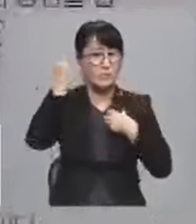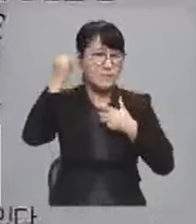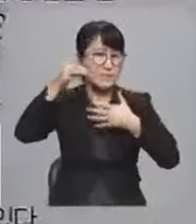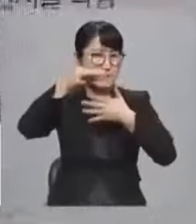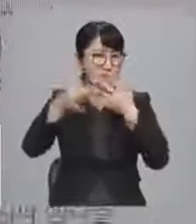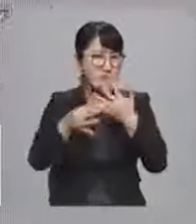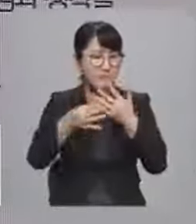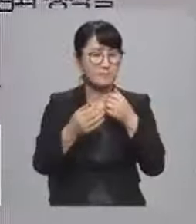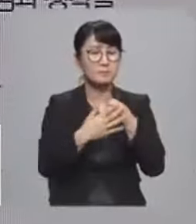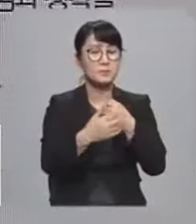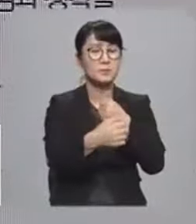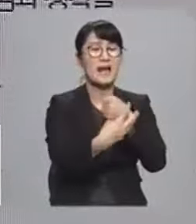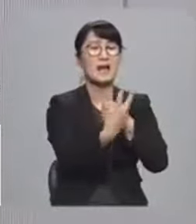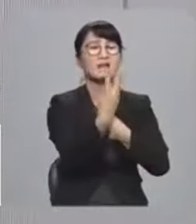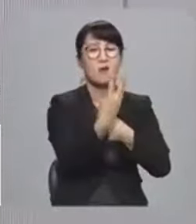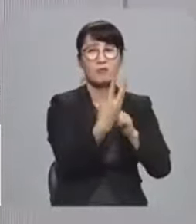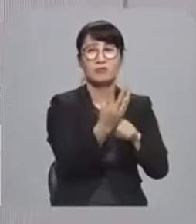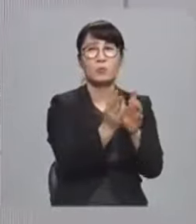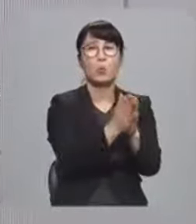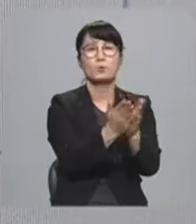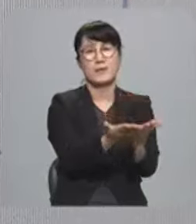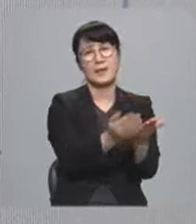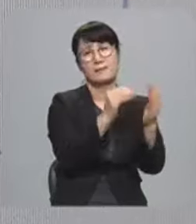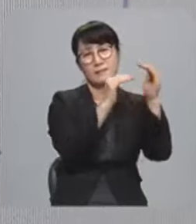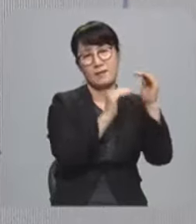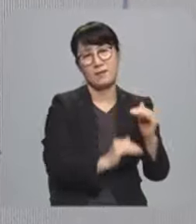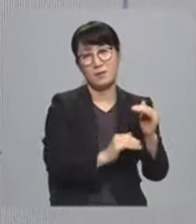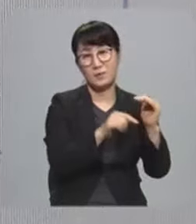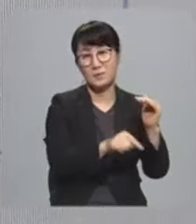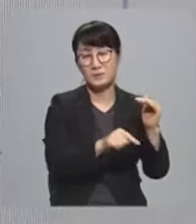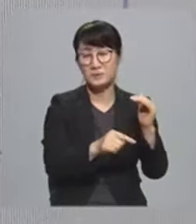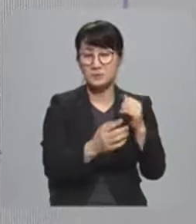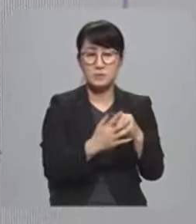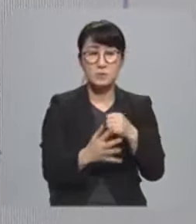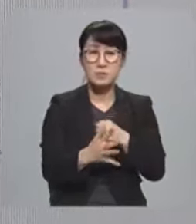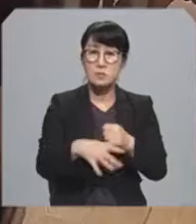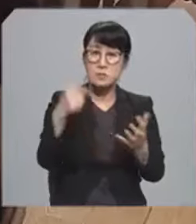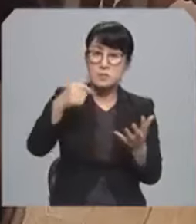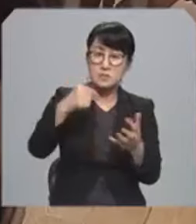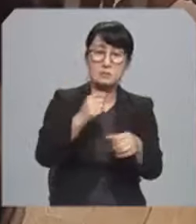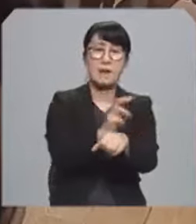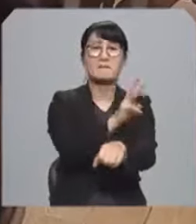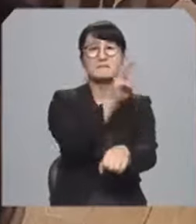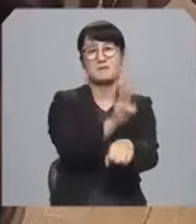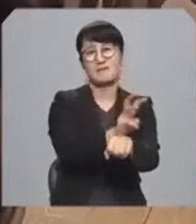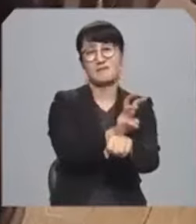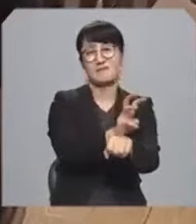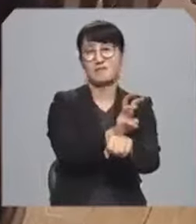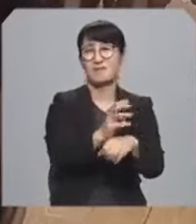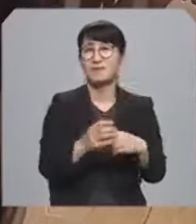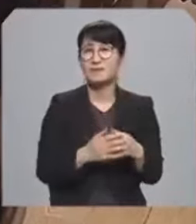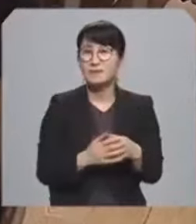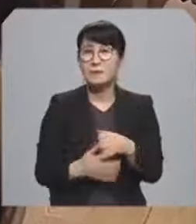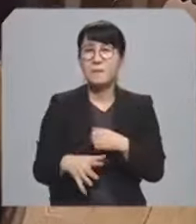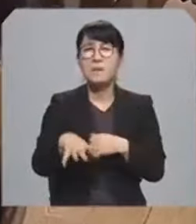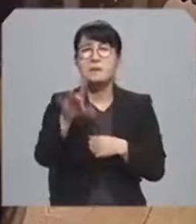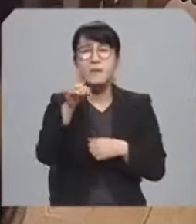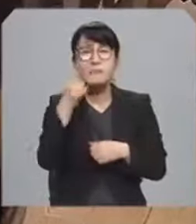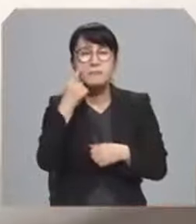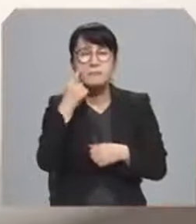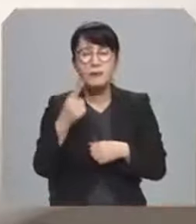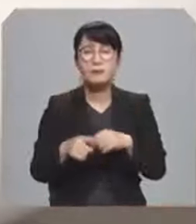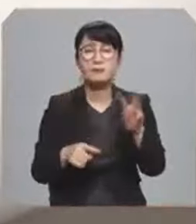4학년 교재의 한 부분입니다 교재는 30시간 짜리입니다 선도학교 열꽃을 선정해